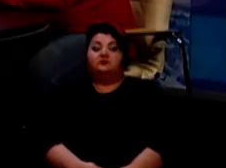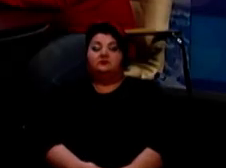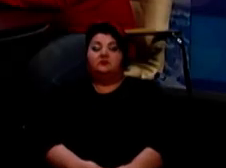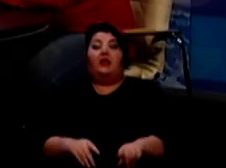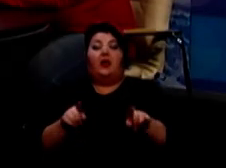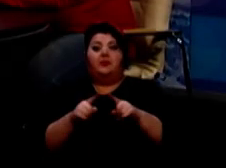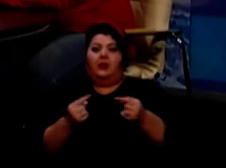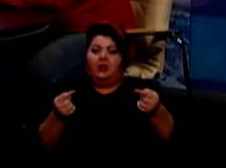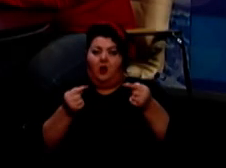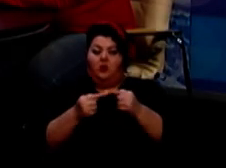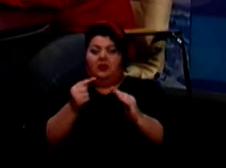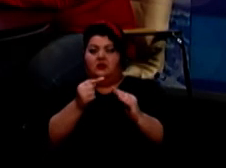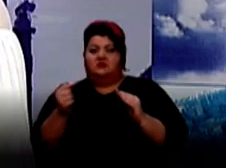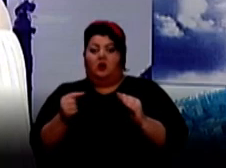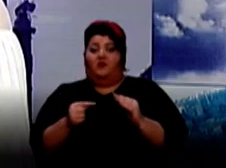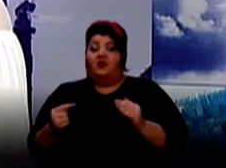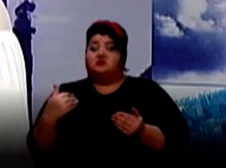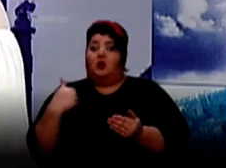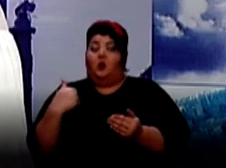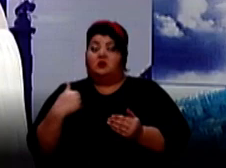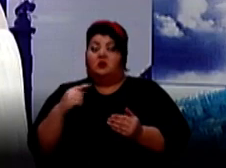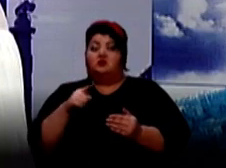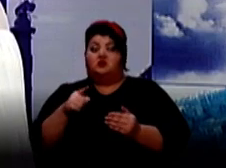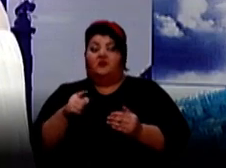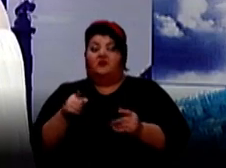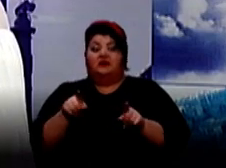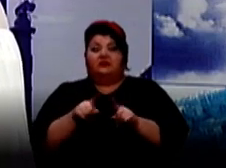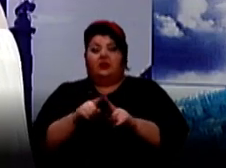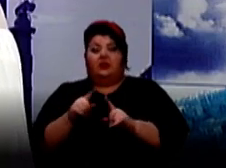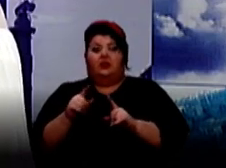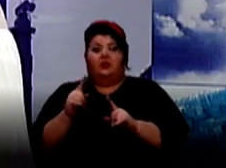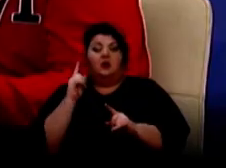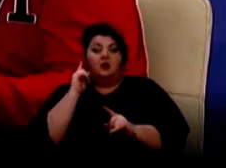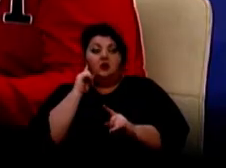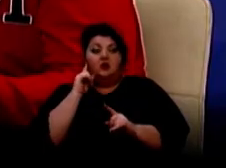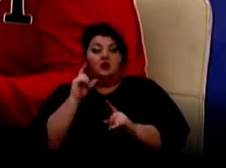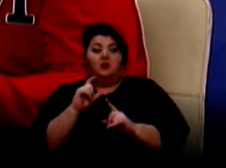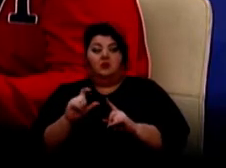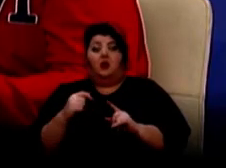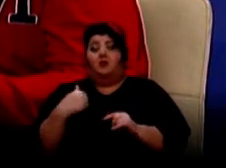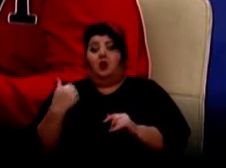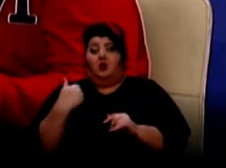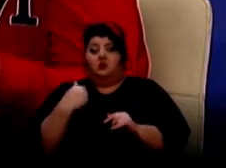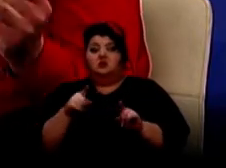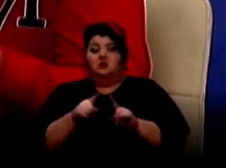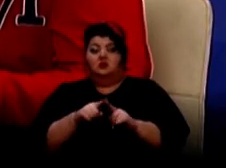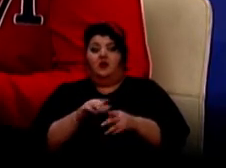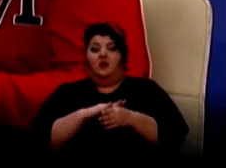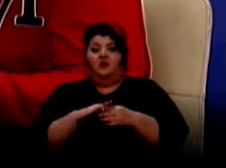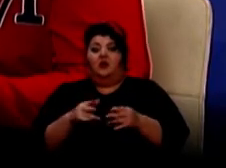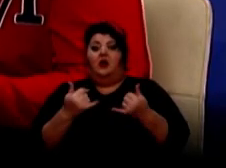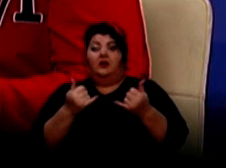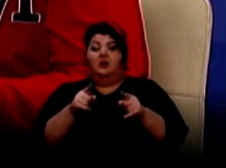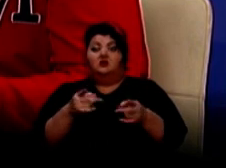Ось такі конкретні зауваження. Хотілося, щоб ви, перевізники, таки почули їх, дослухались. Ми дуже хочемо цього виконувати, але для цього потрібно мати